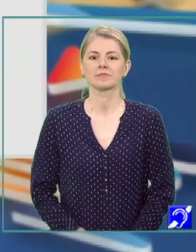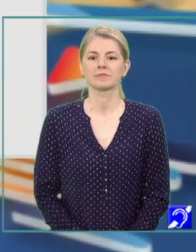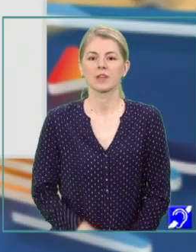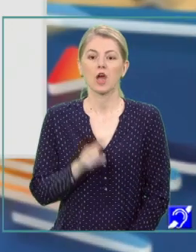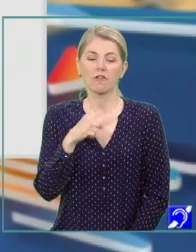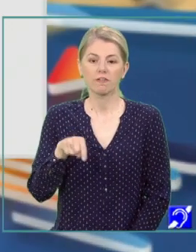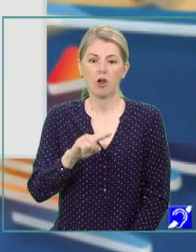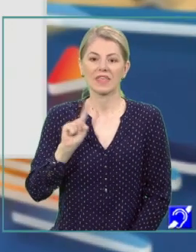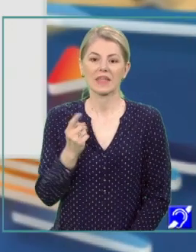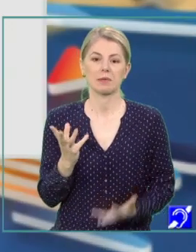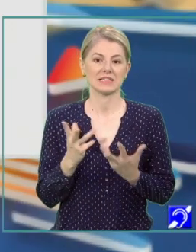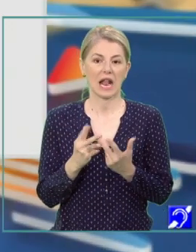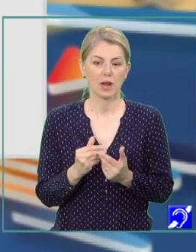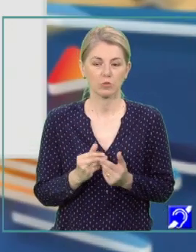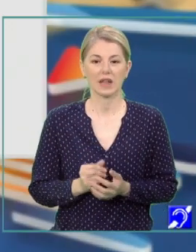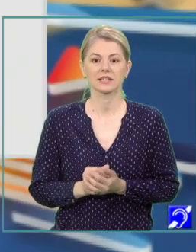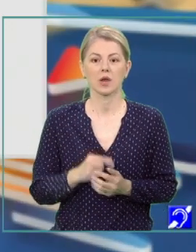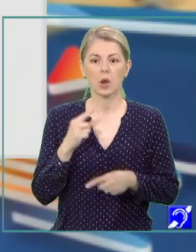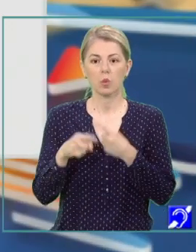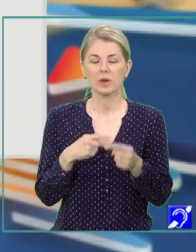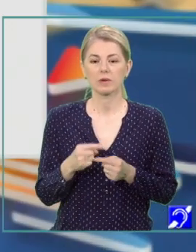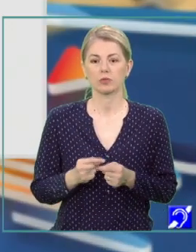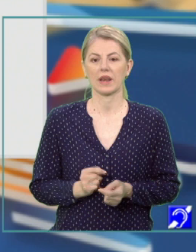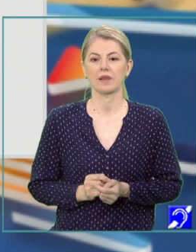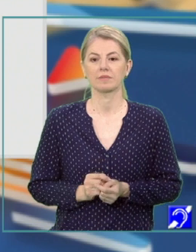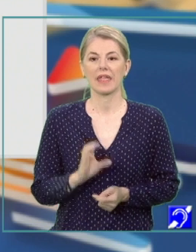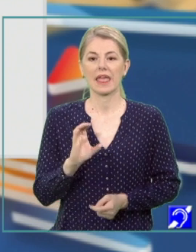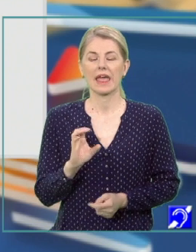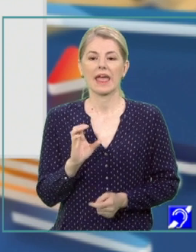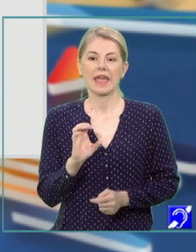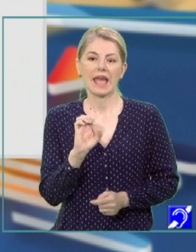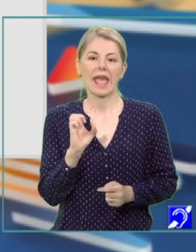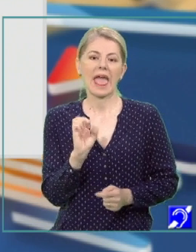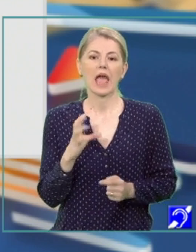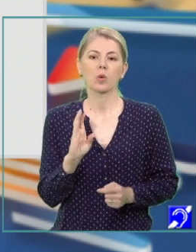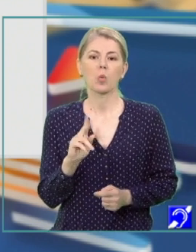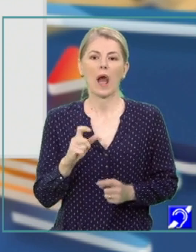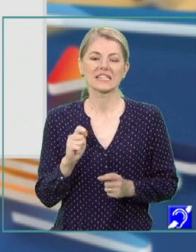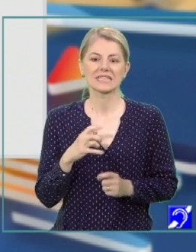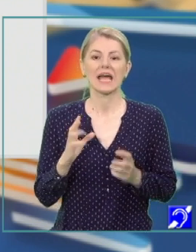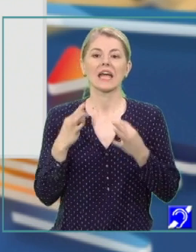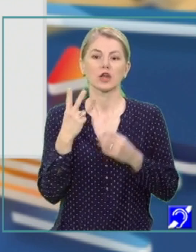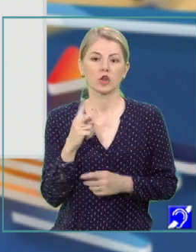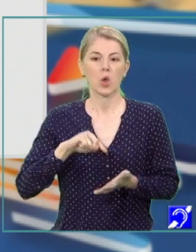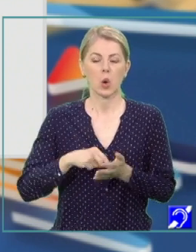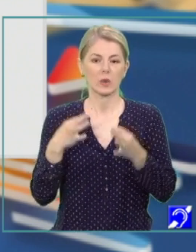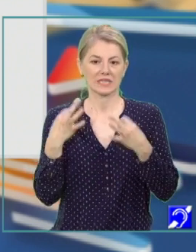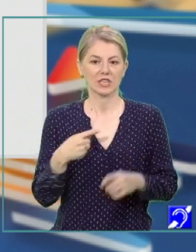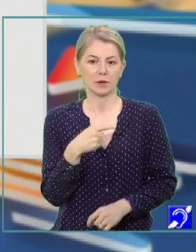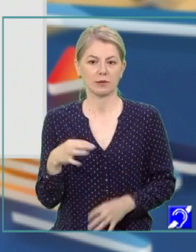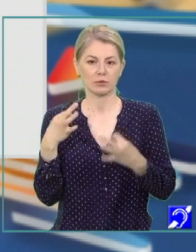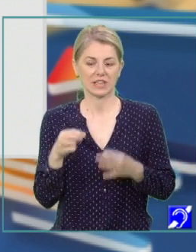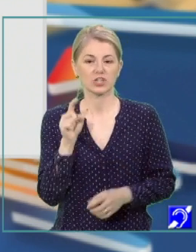voi trebuie să calculați următoarea expresie, 2 ori 10 minus